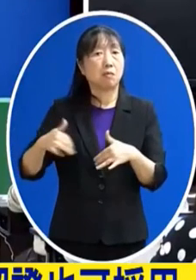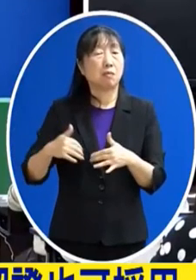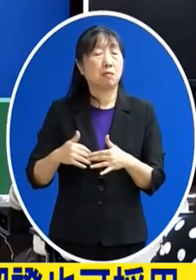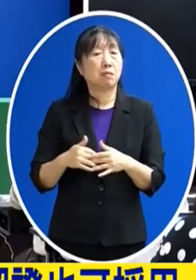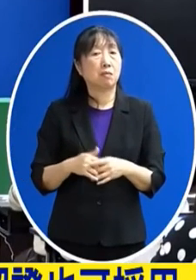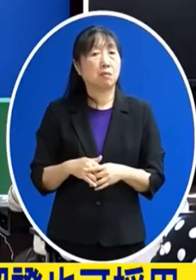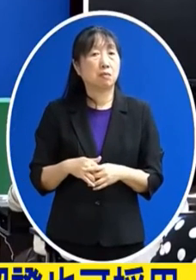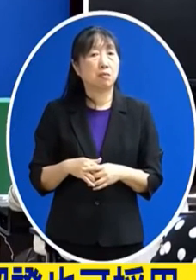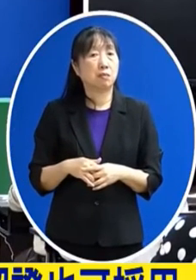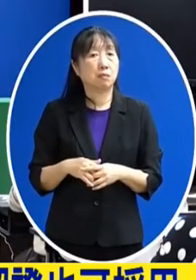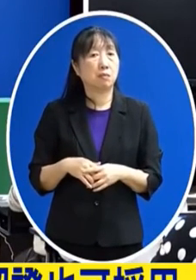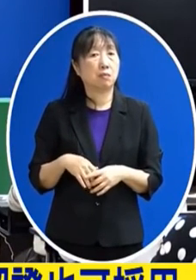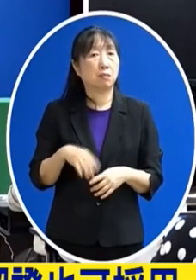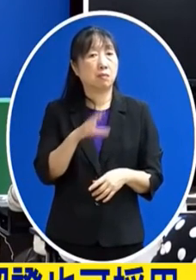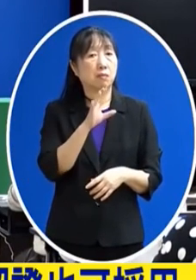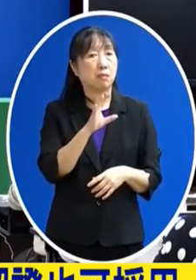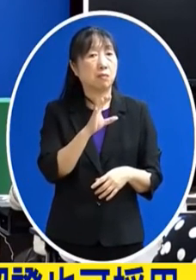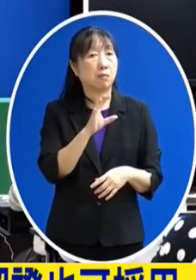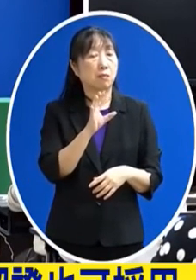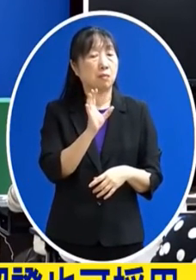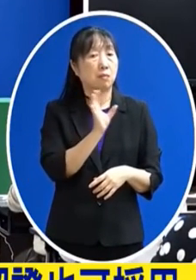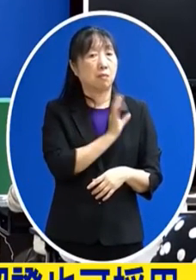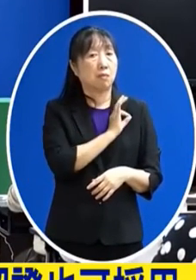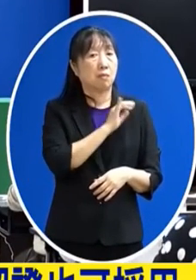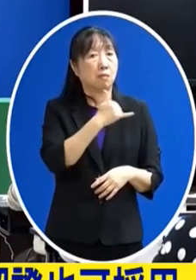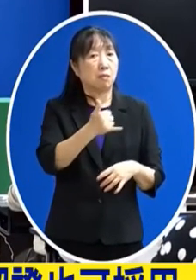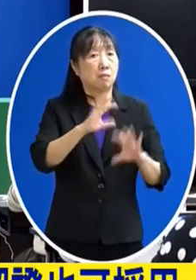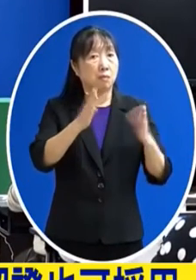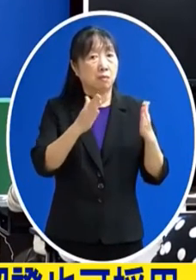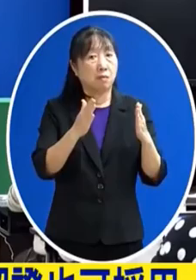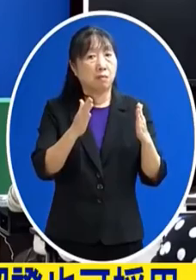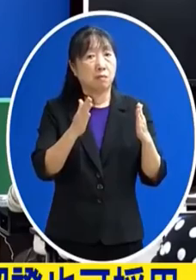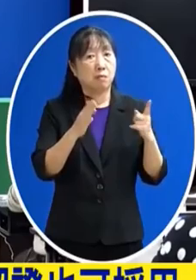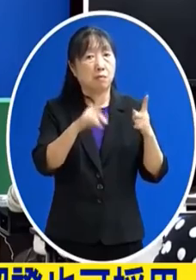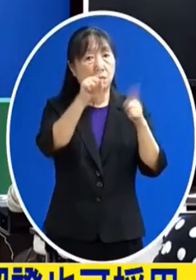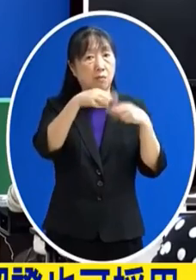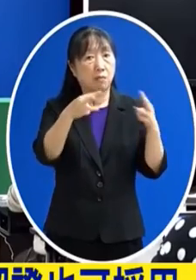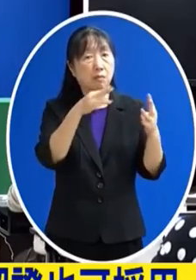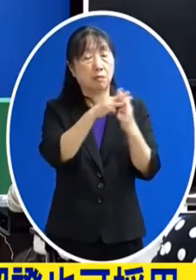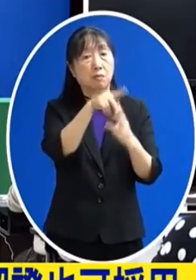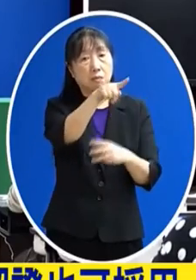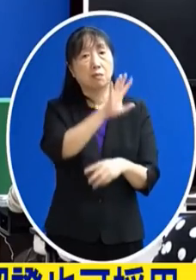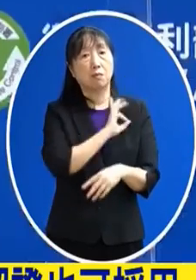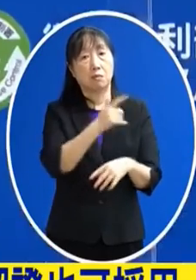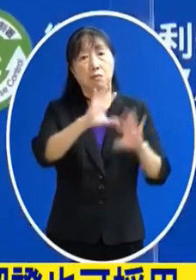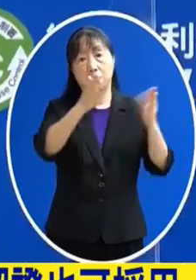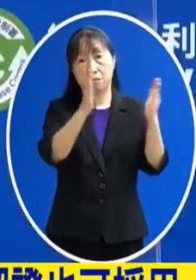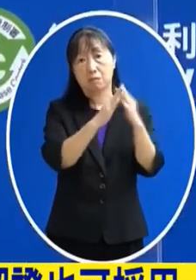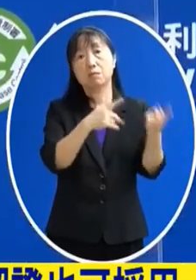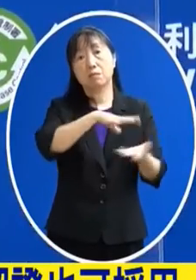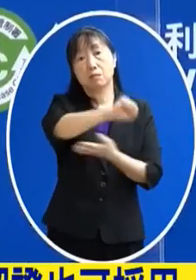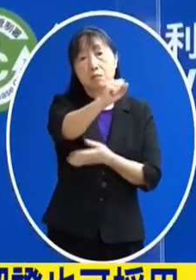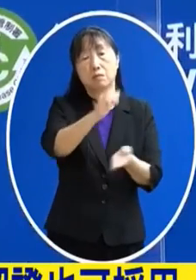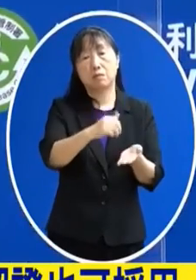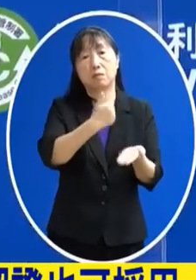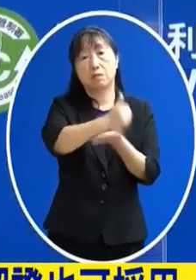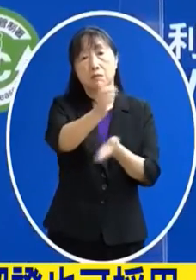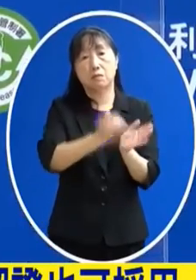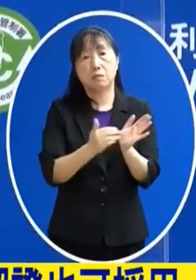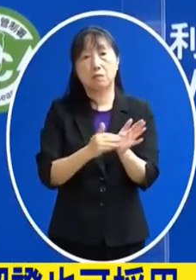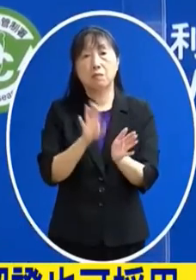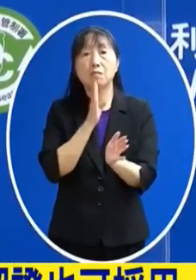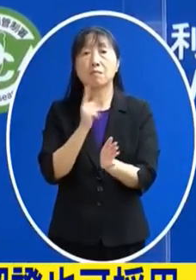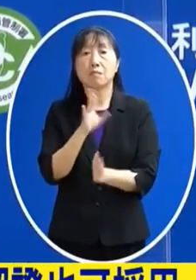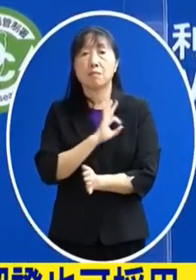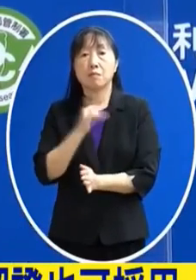这列是本来会员国的。现在有一部分非洲的国家已经拿到了嘛，那列于非会员国的这一部分可